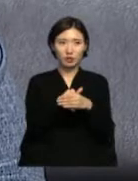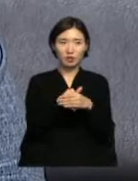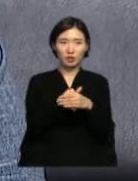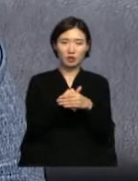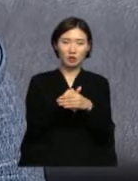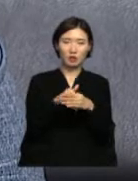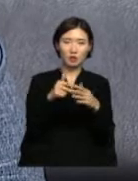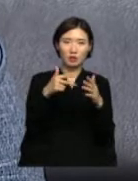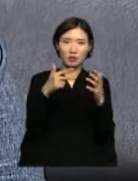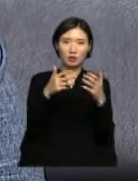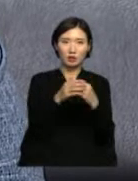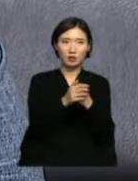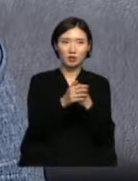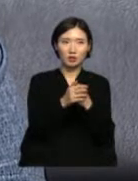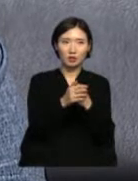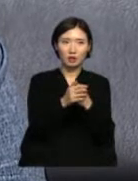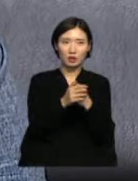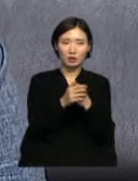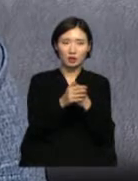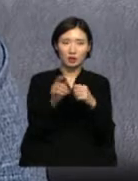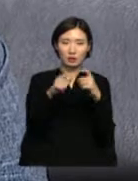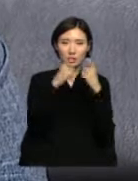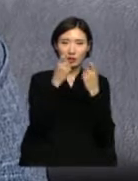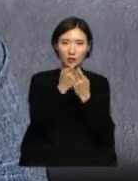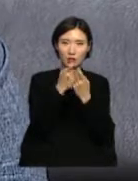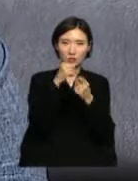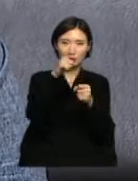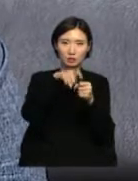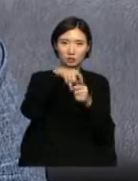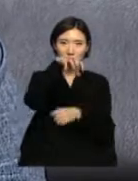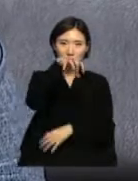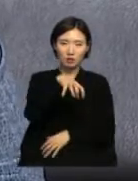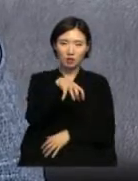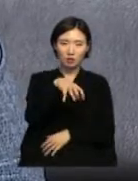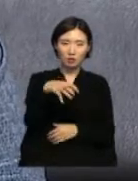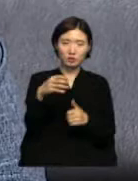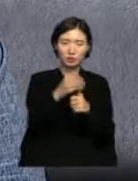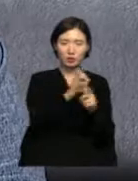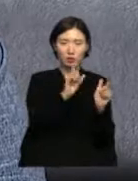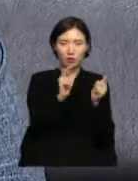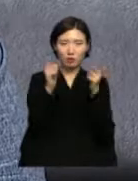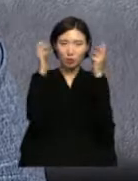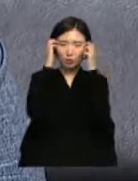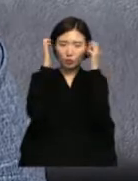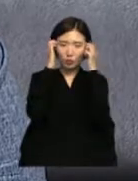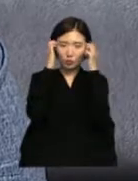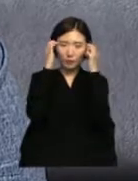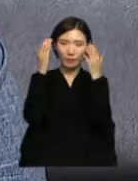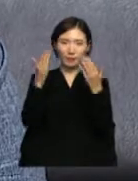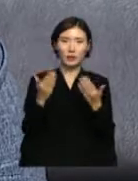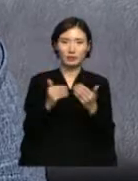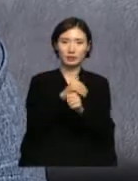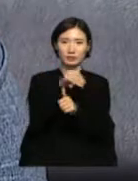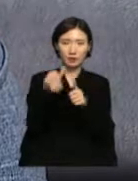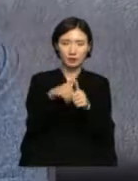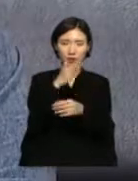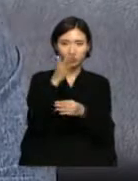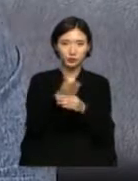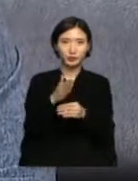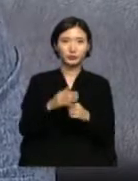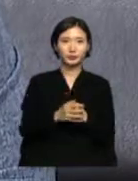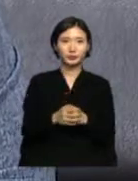문화재의 사적지가 지정됨으로써 여러 가지 고통을 받고 있는 이런 상태에 지금 와